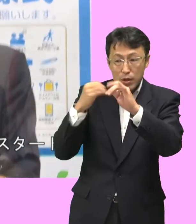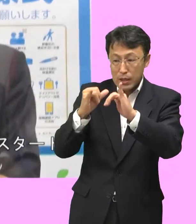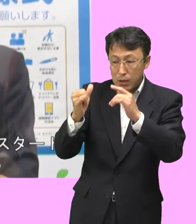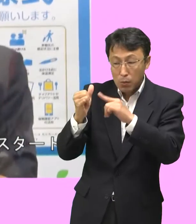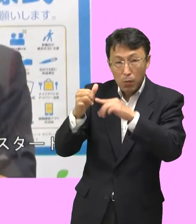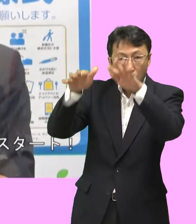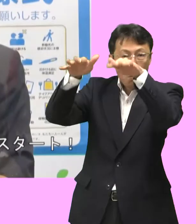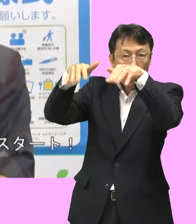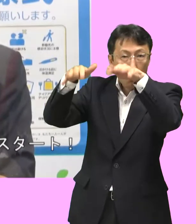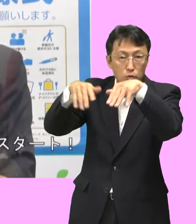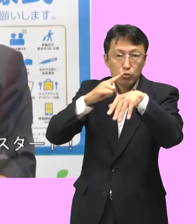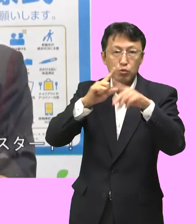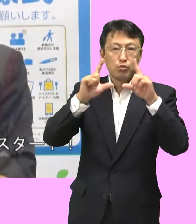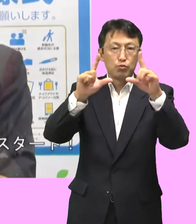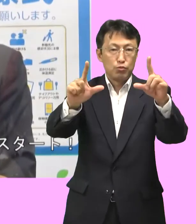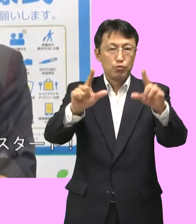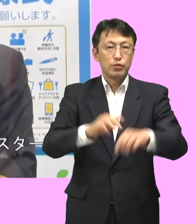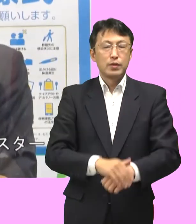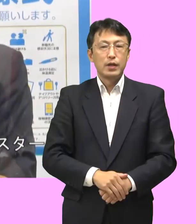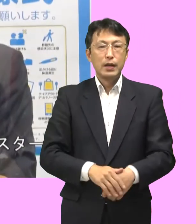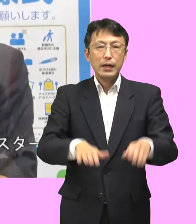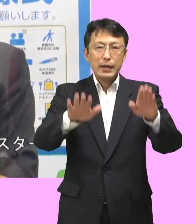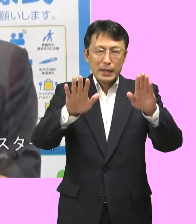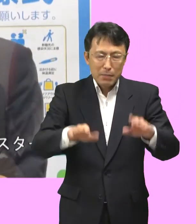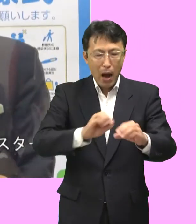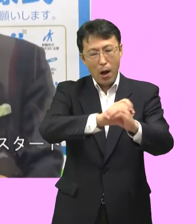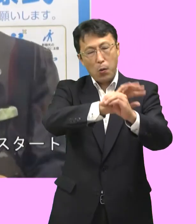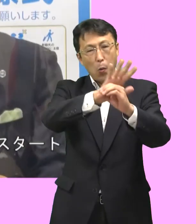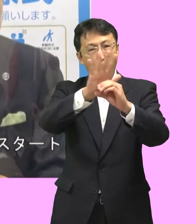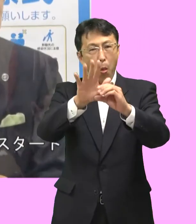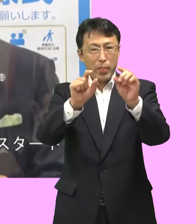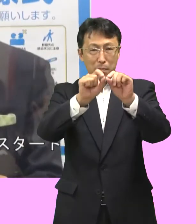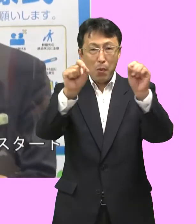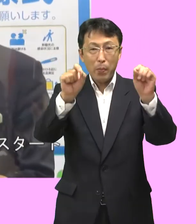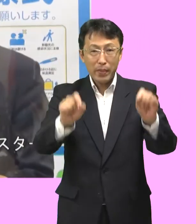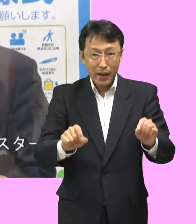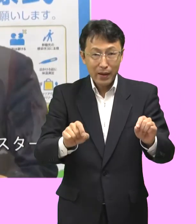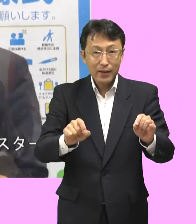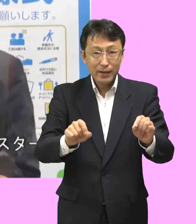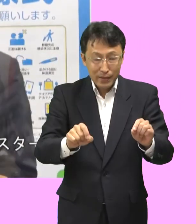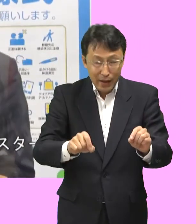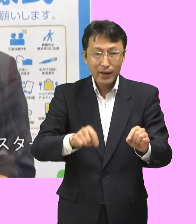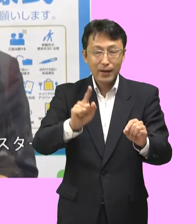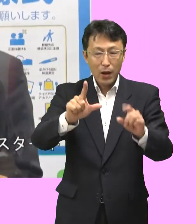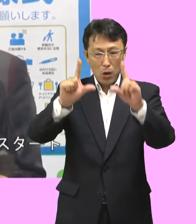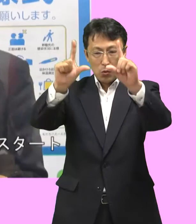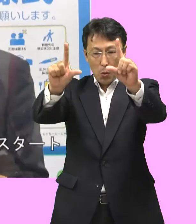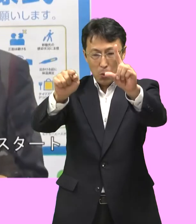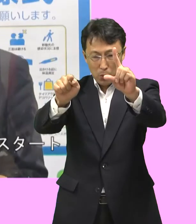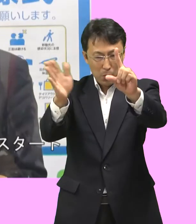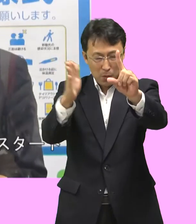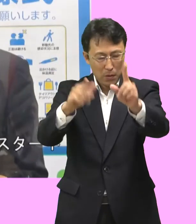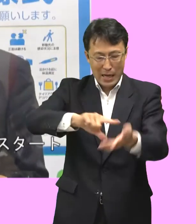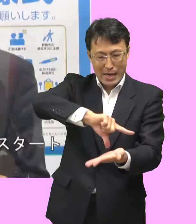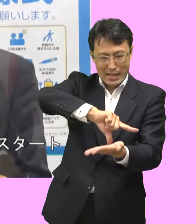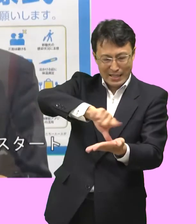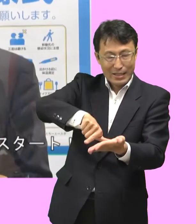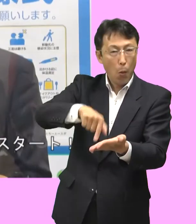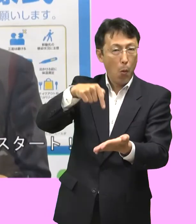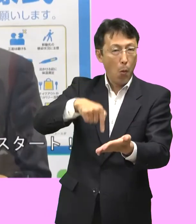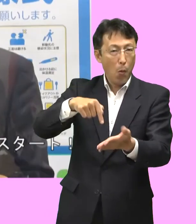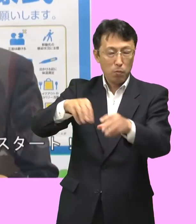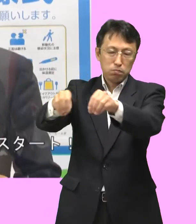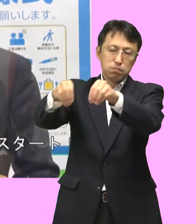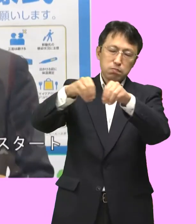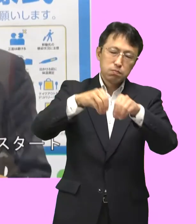の、影響でですね、まあ、いわゆる田舎暮らし、あるいは地方移転というのが、非常に、関心が高まって